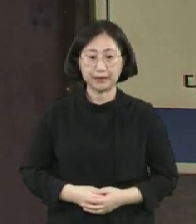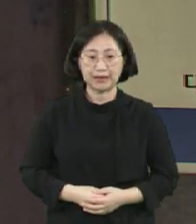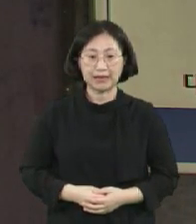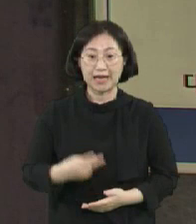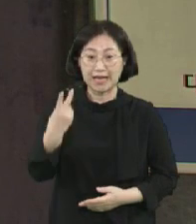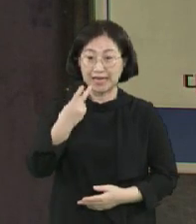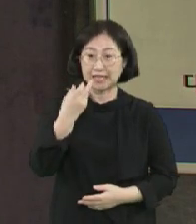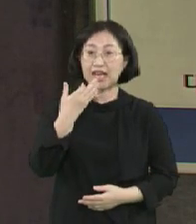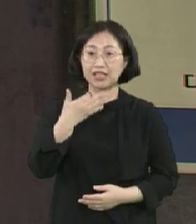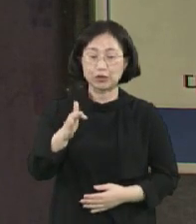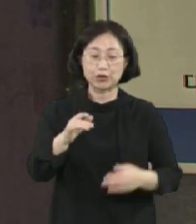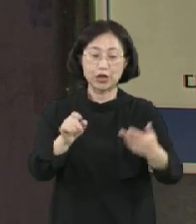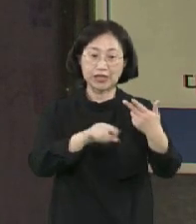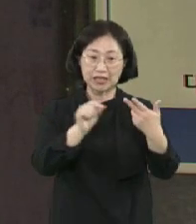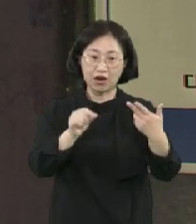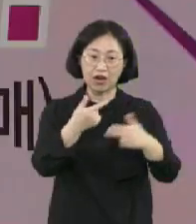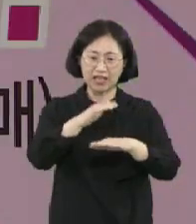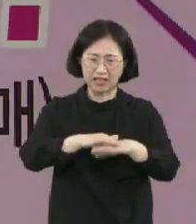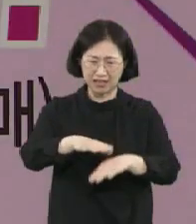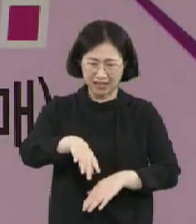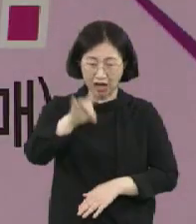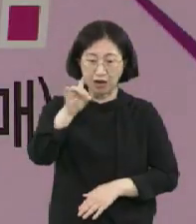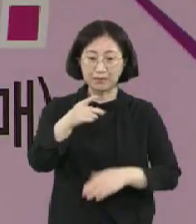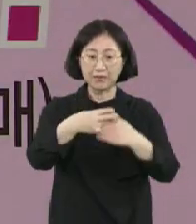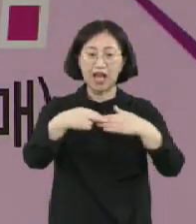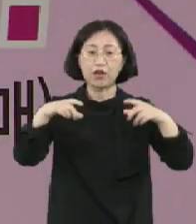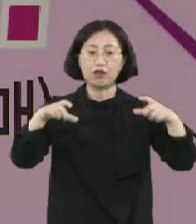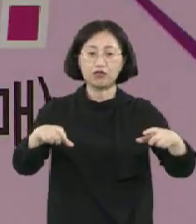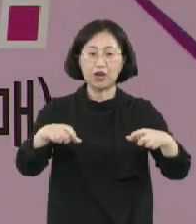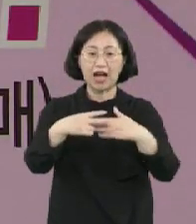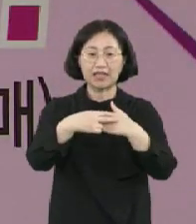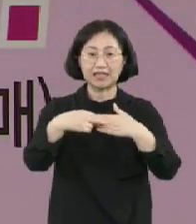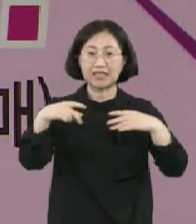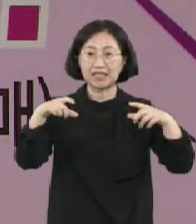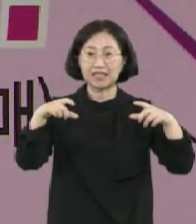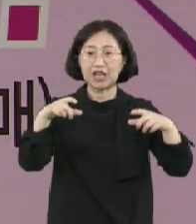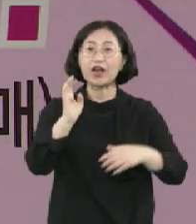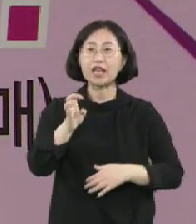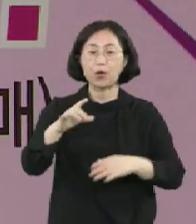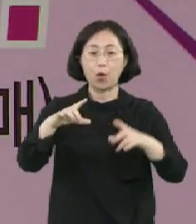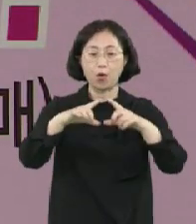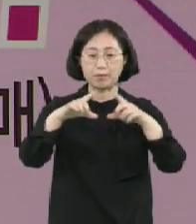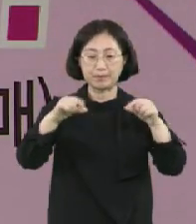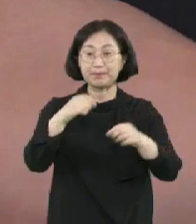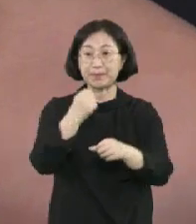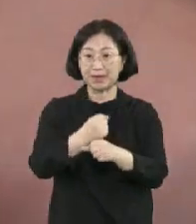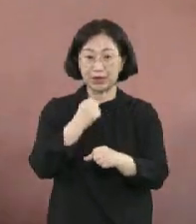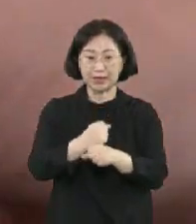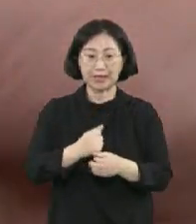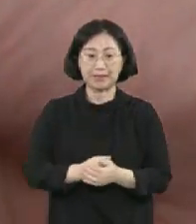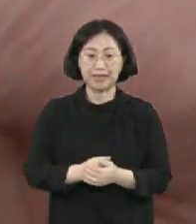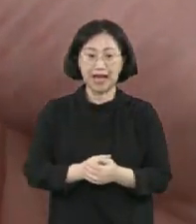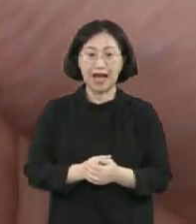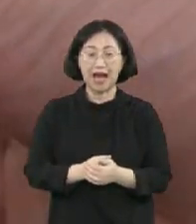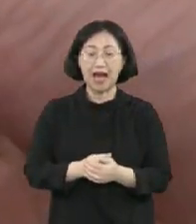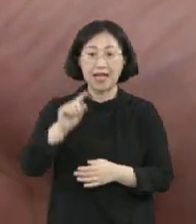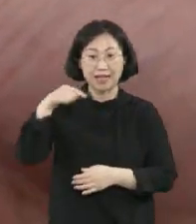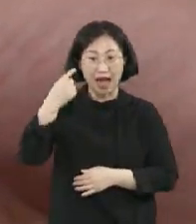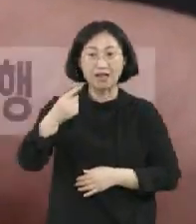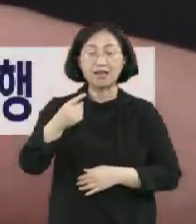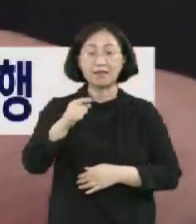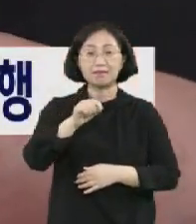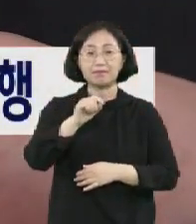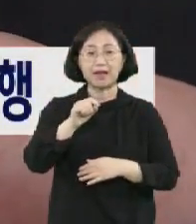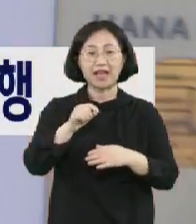지난 2019년 7월 대전에서 처음으로 대덕구가 지역화폐 대덕 1호음을 발행했습니다. 대전시도 이듬해인